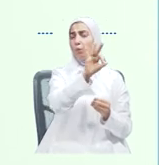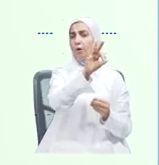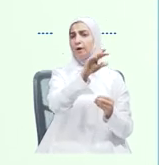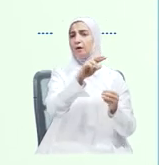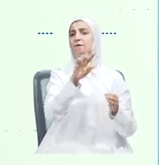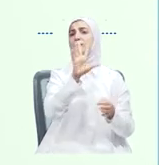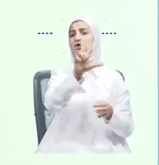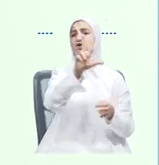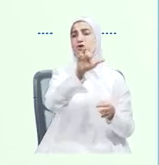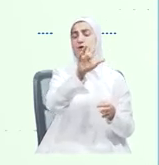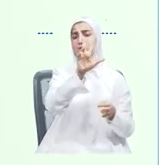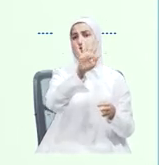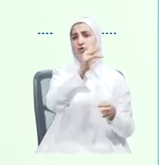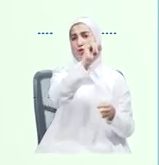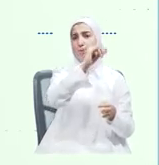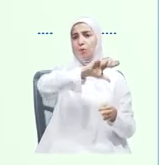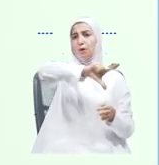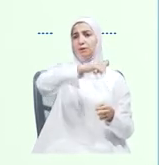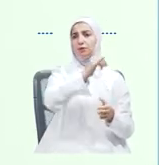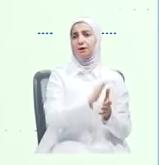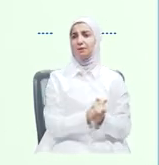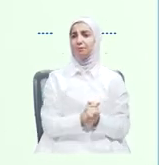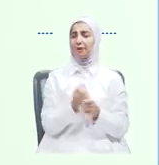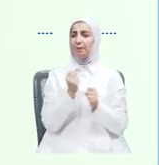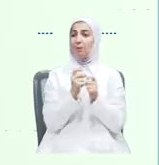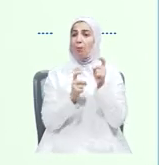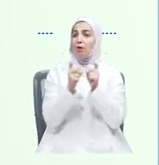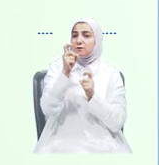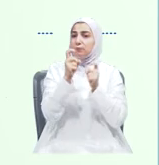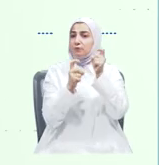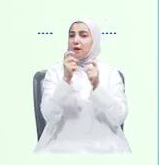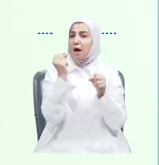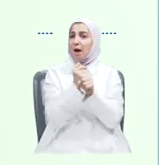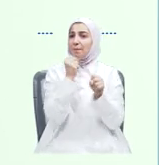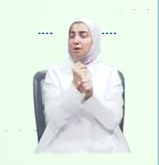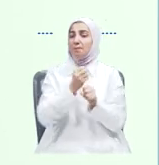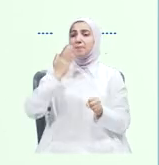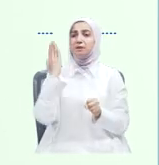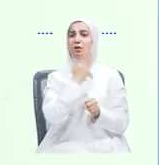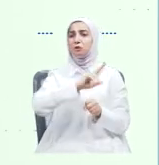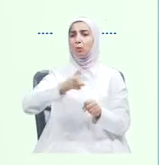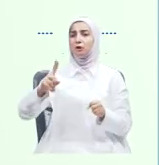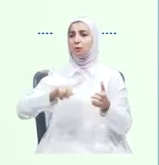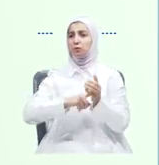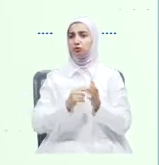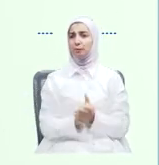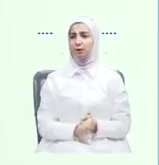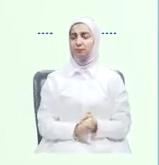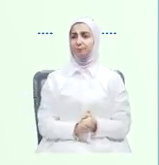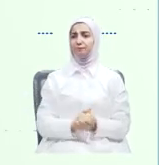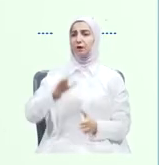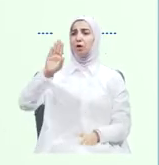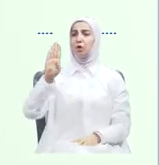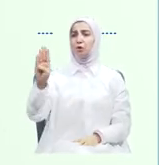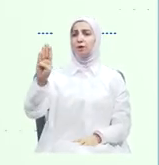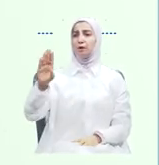أدى تنافسها إلى إنشاء عدة من المدارس والجامعات، مثل الكلية السورية،